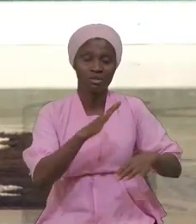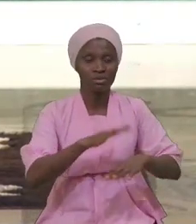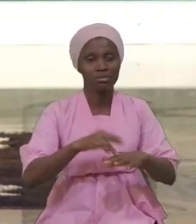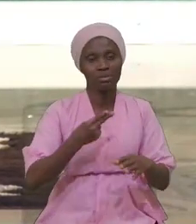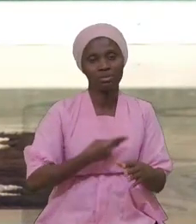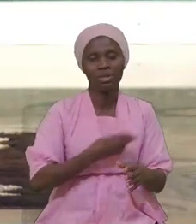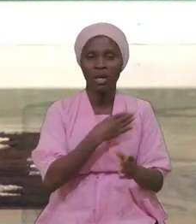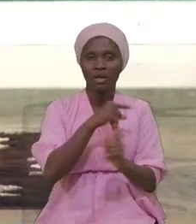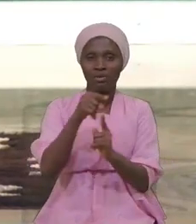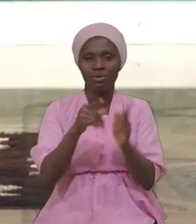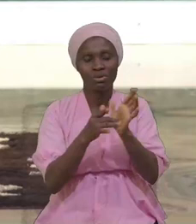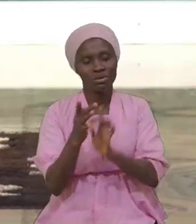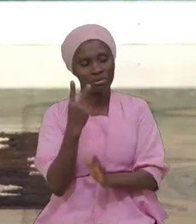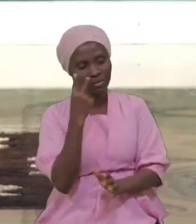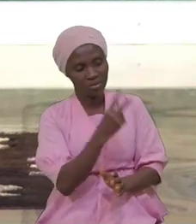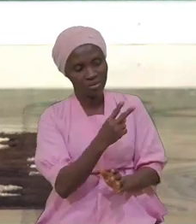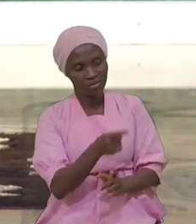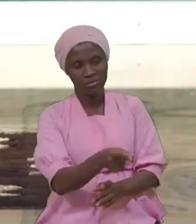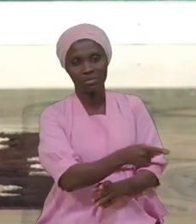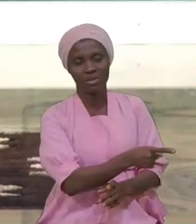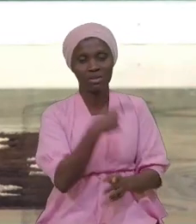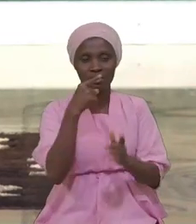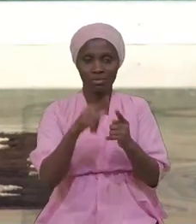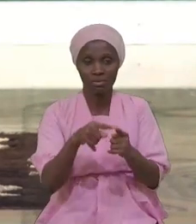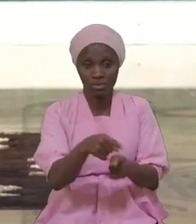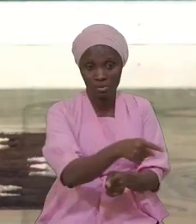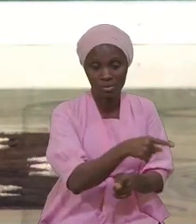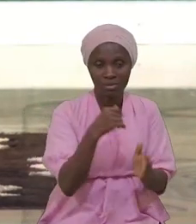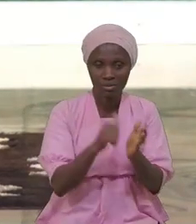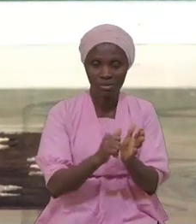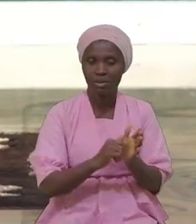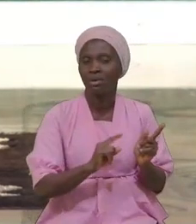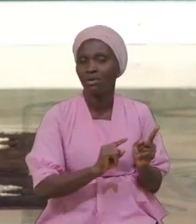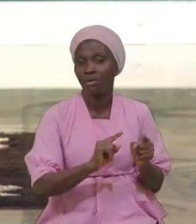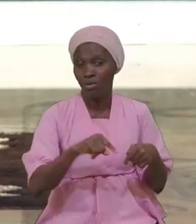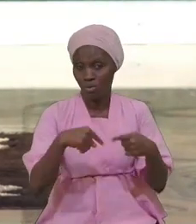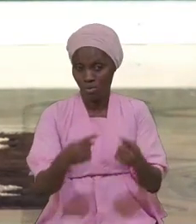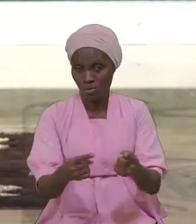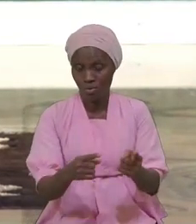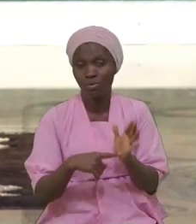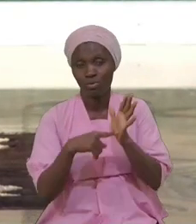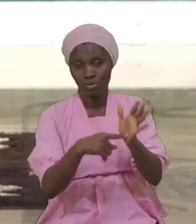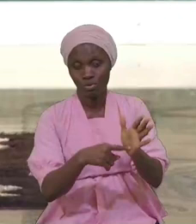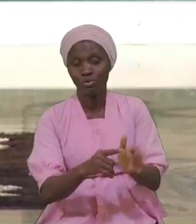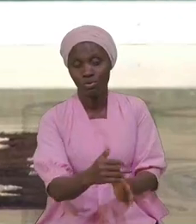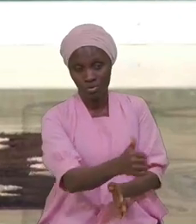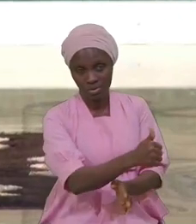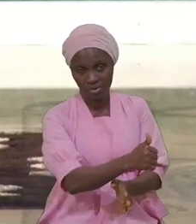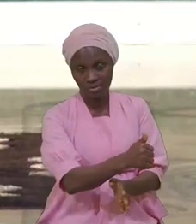qu'il les eut vus, il leur dit, « Allez vous montrer au sacrificateur. »